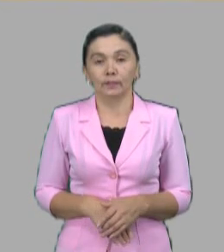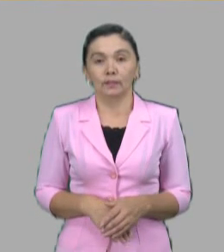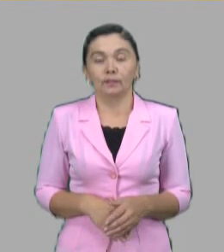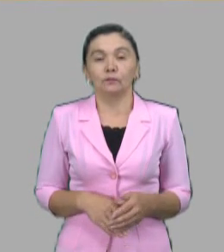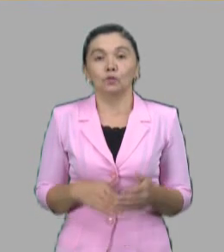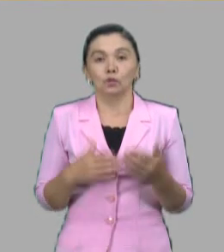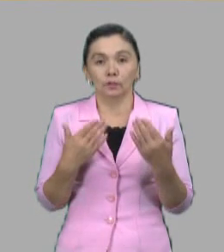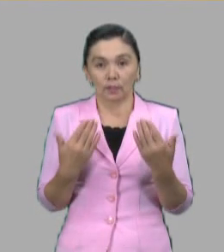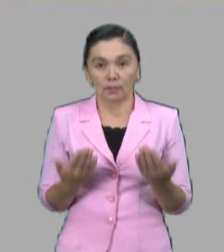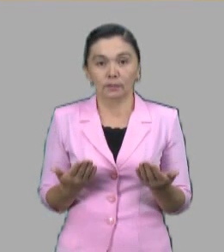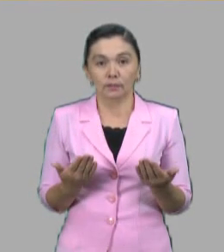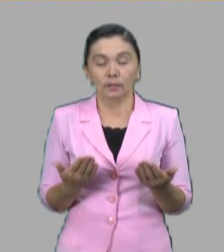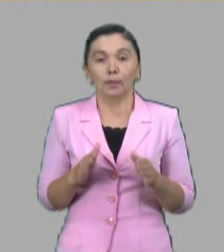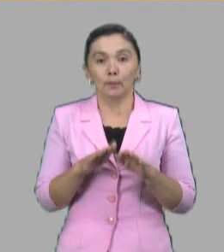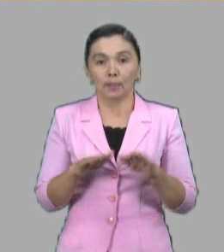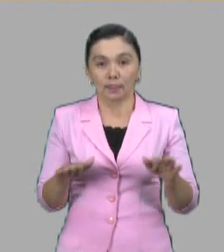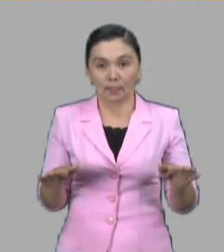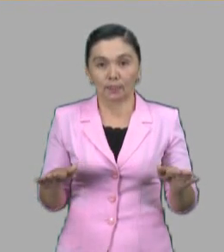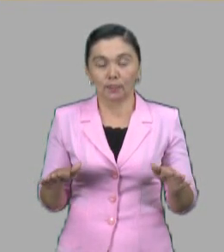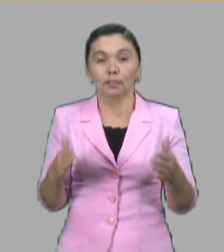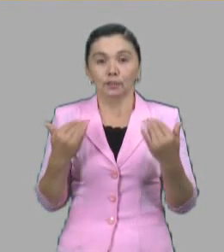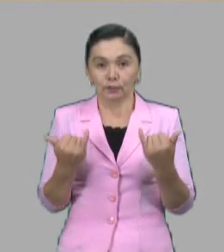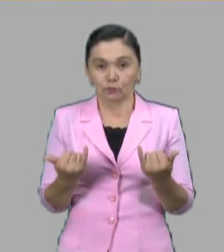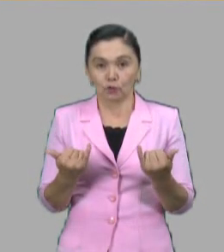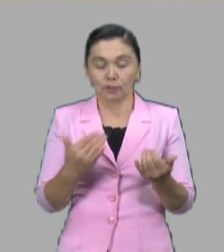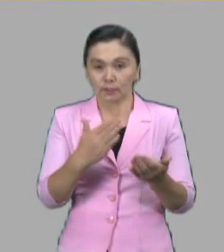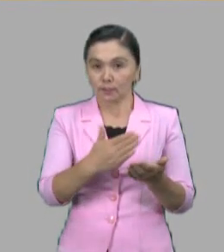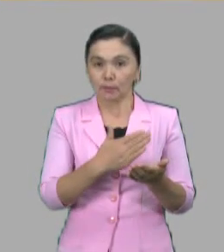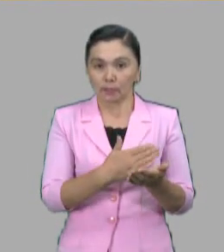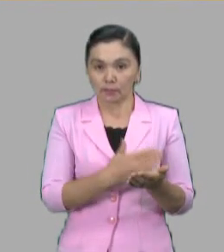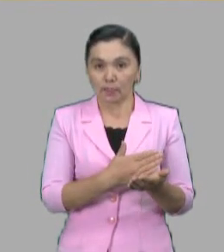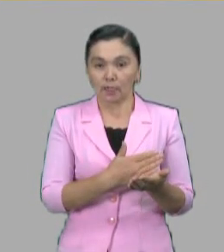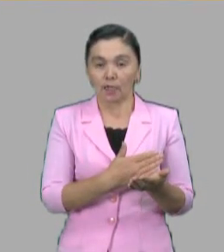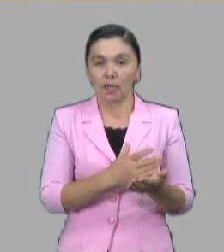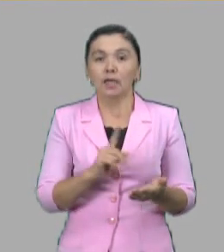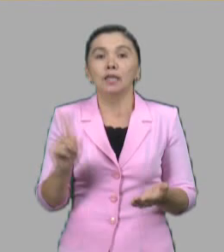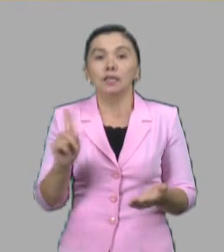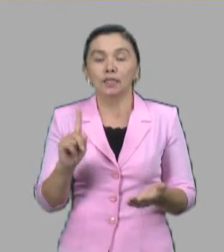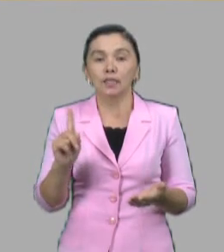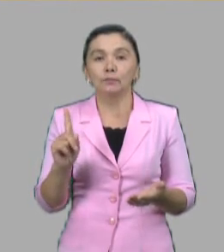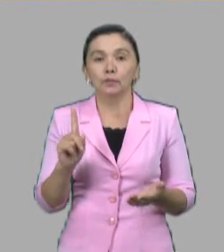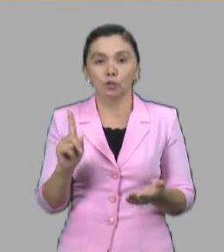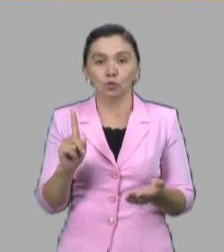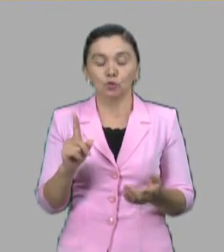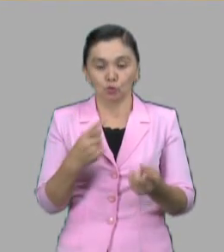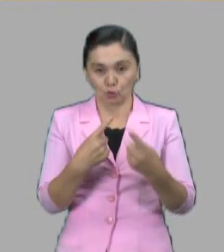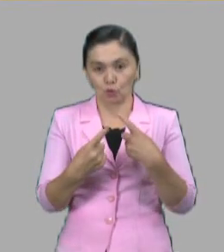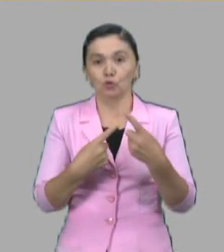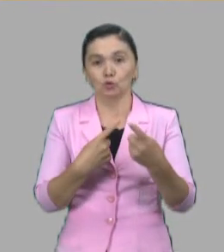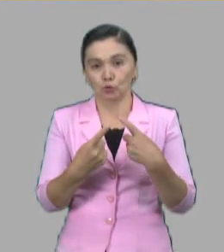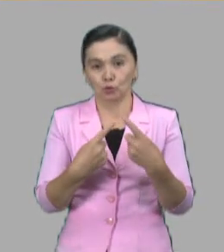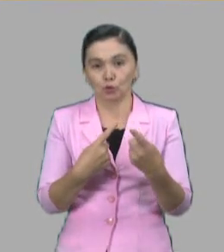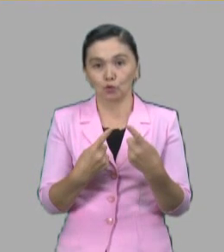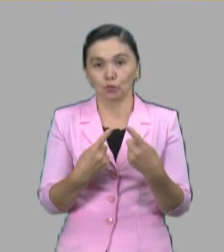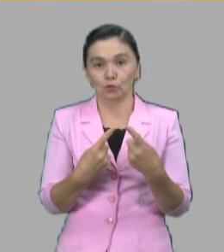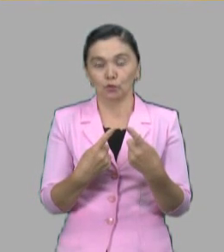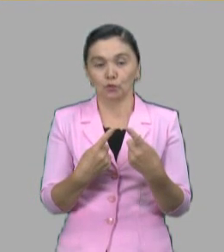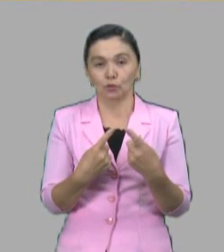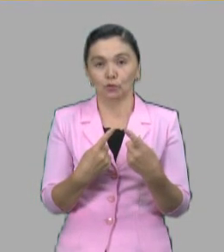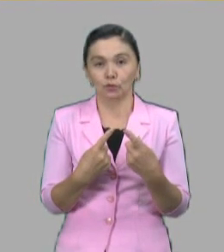Адаттагыдай, балдар, бүгүн сабакта эмне жөнүндө сүйлөшөбүз?